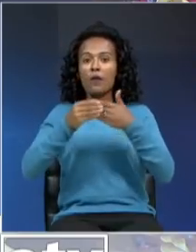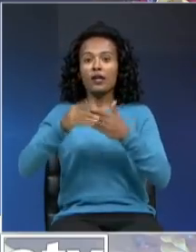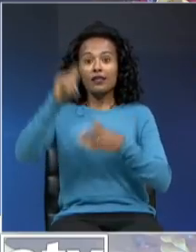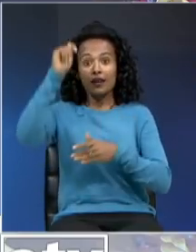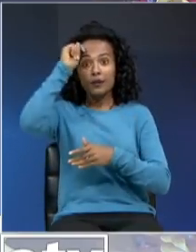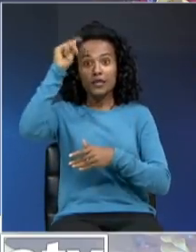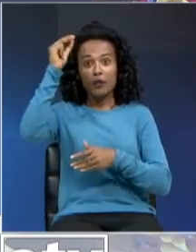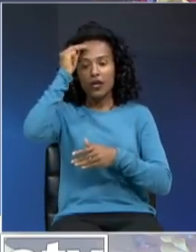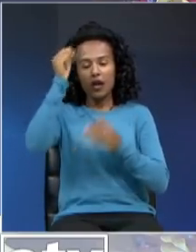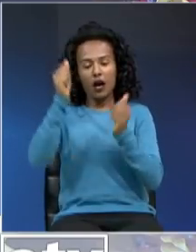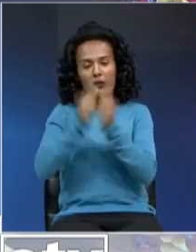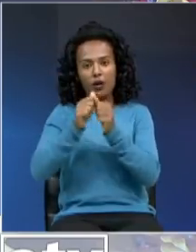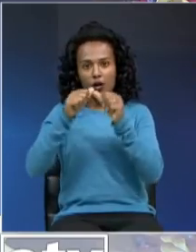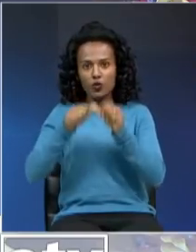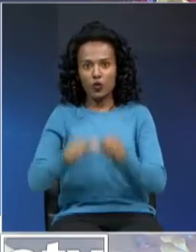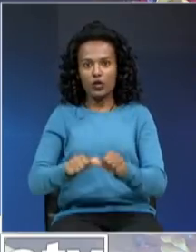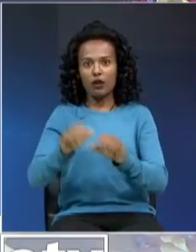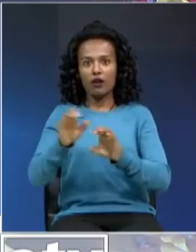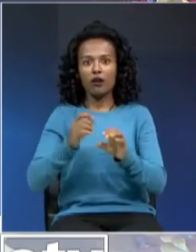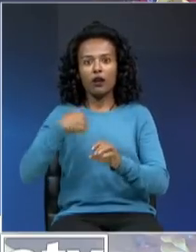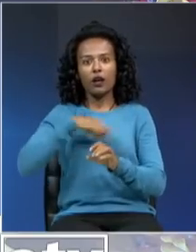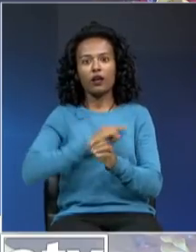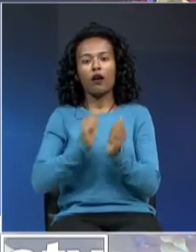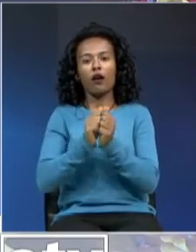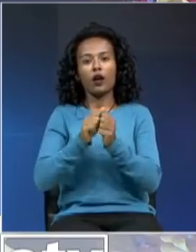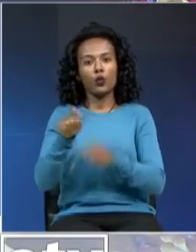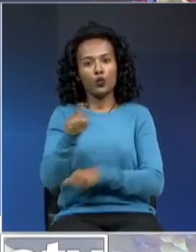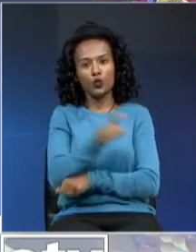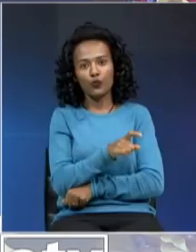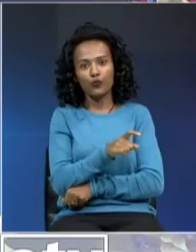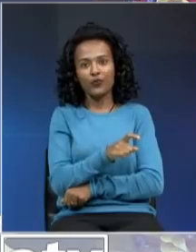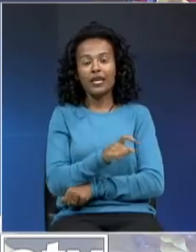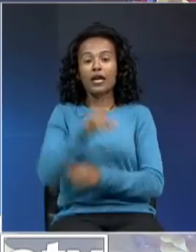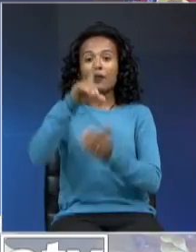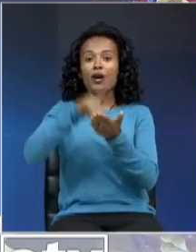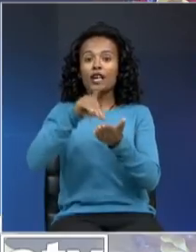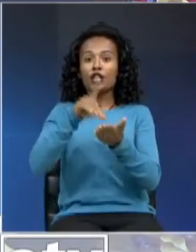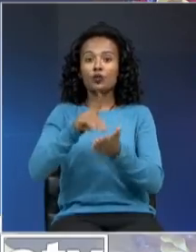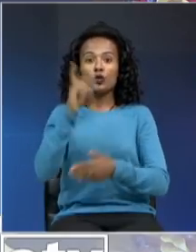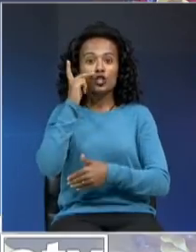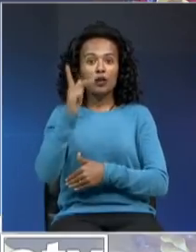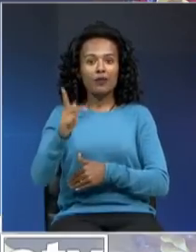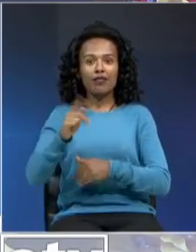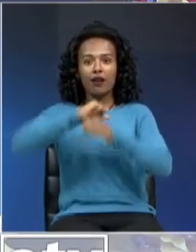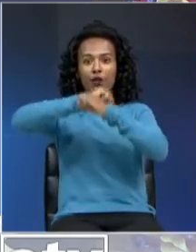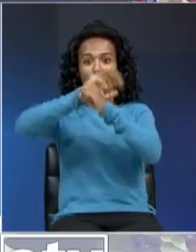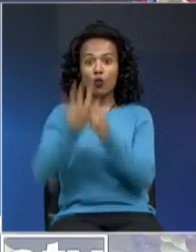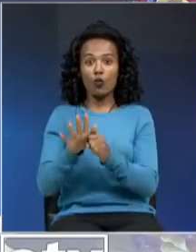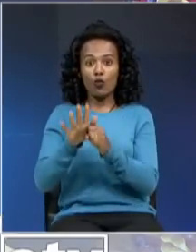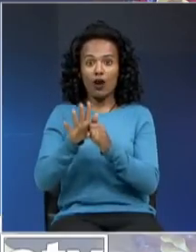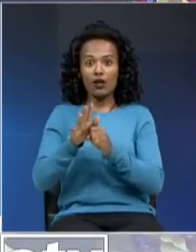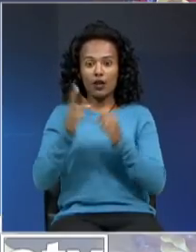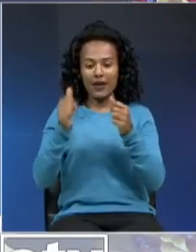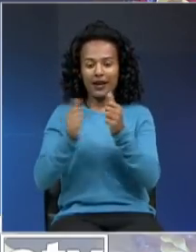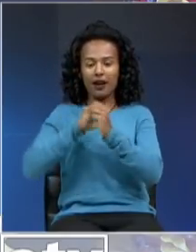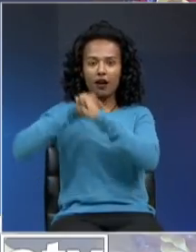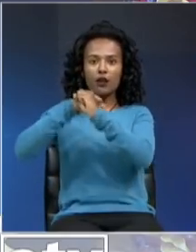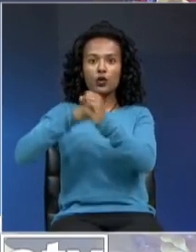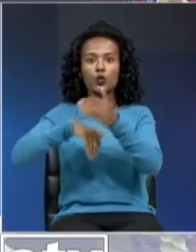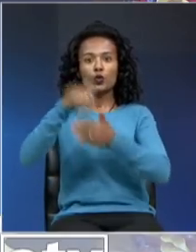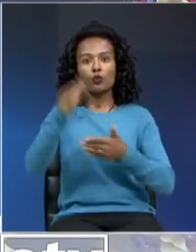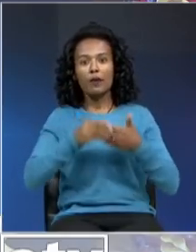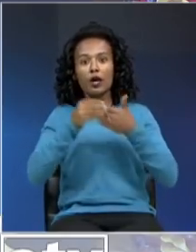ተመስገን በየና አብርናችሁን ቆያለን ከኛ ጋራ ሆኖ በከተሞች የሚታየው የኮሮና ወረርሽኝ ለመከላከል የወጡ